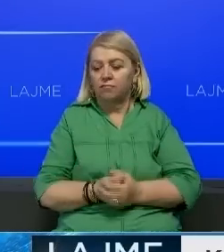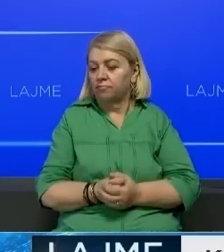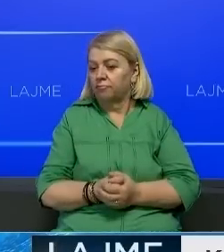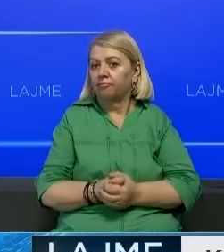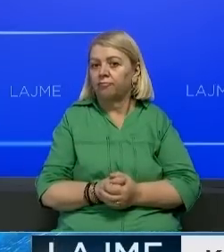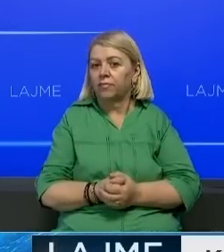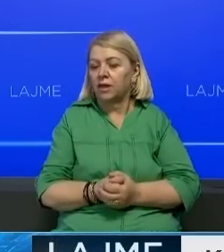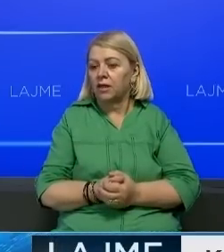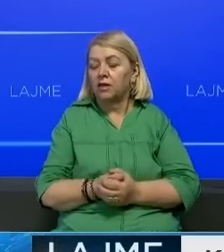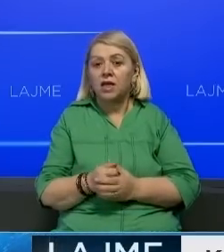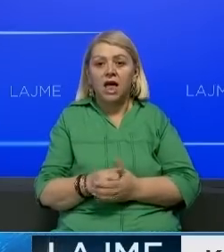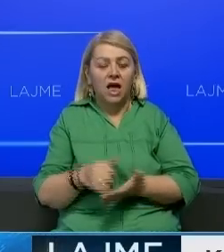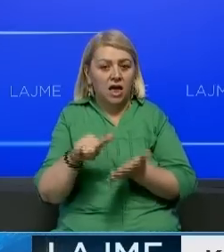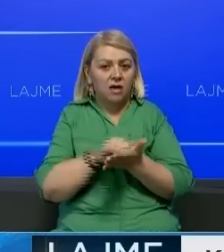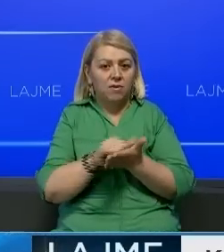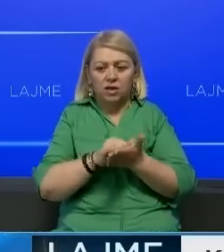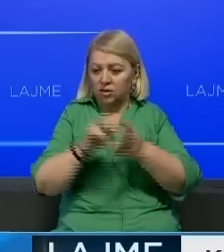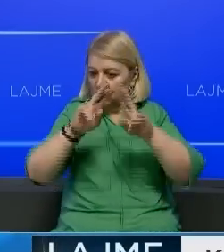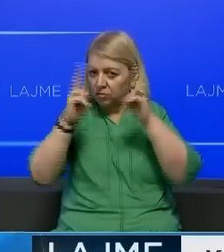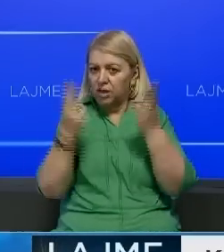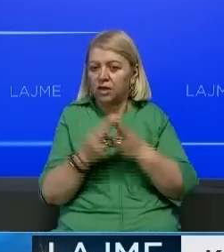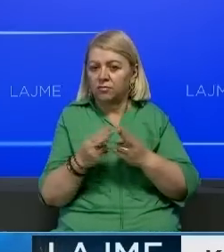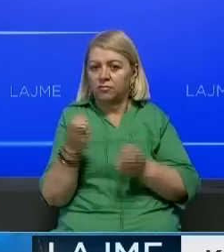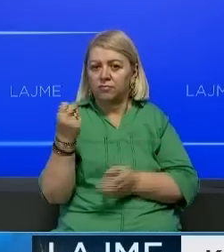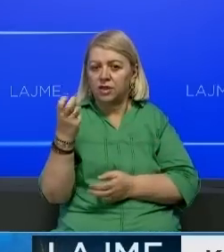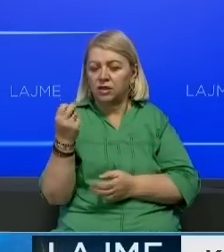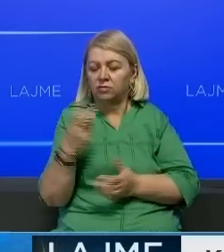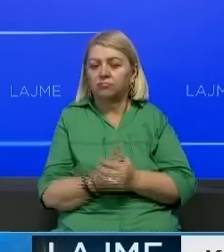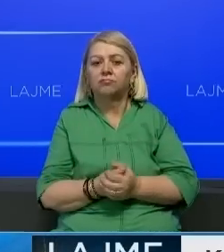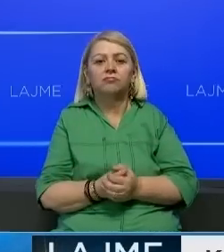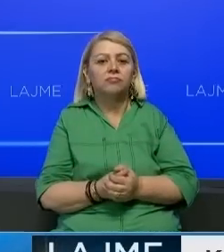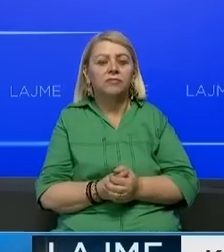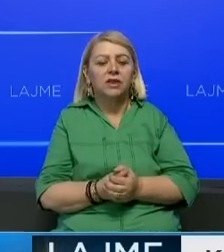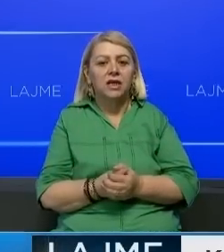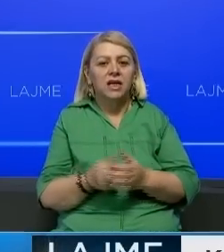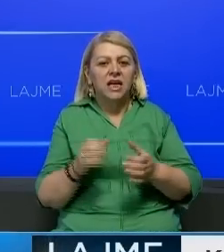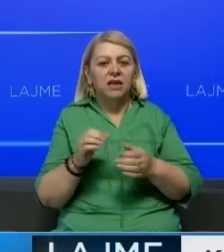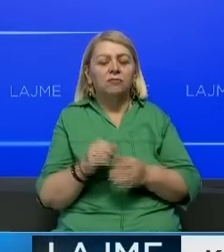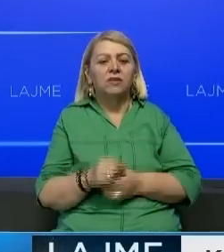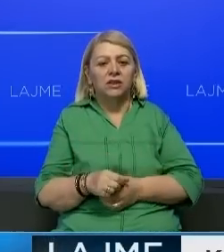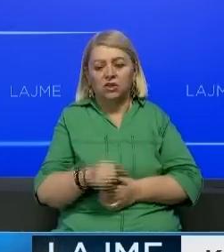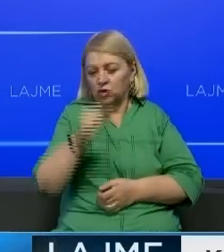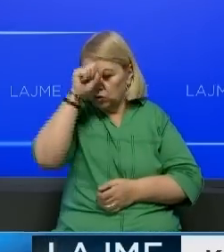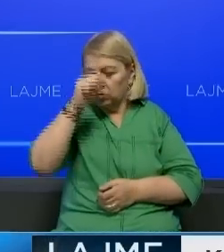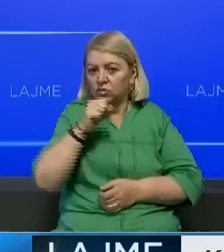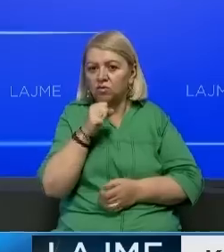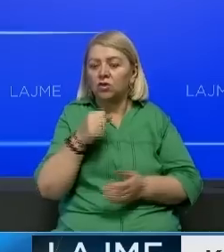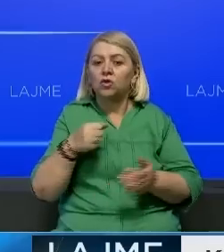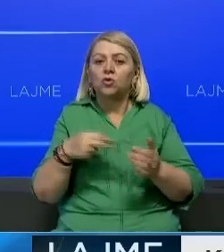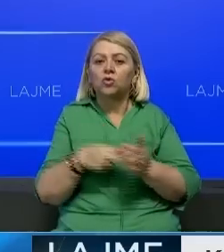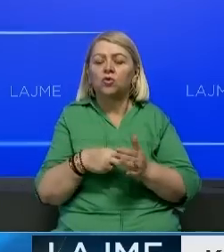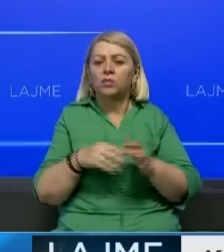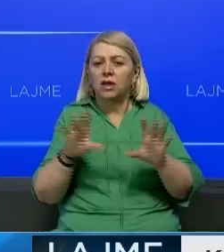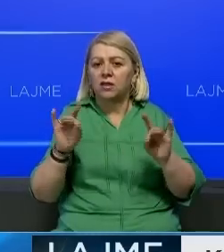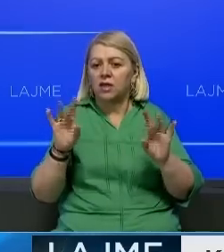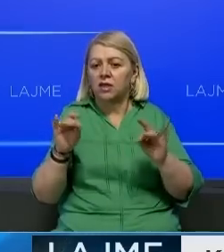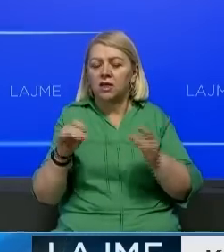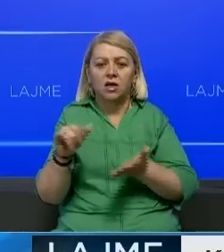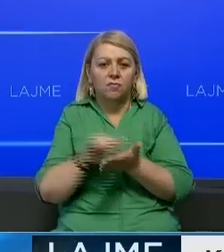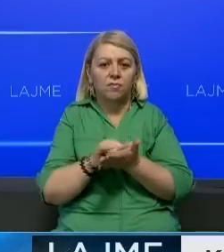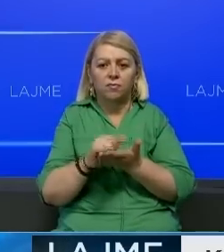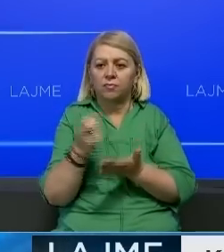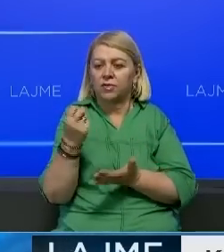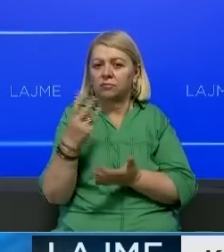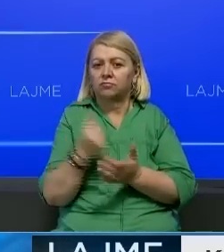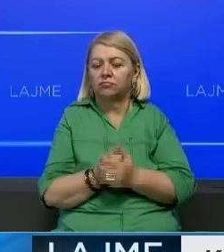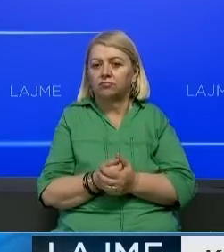procesin e koncesionimit të aeroportit ndërkombëtar Demjashari dhe në kontratën ndërmjet Limak dhe qeverisë të vitit 2010, aeroporti i Prishtinës nuk